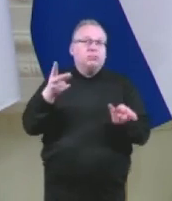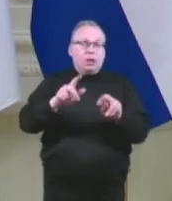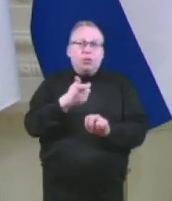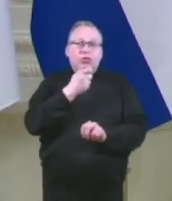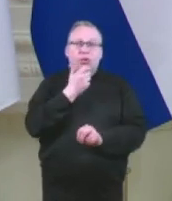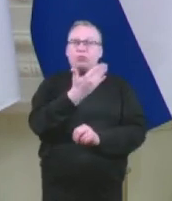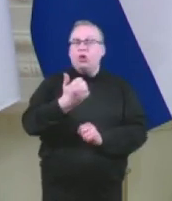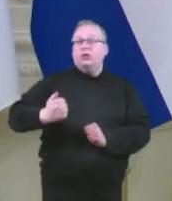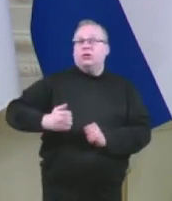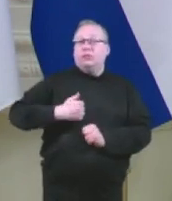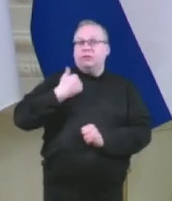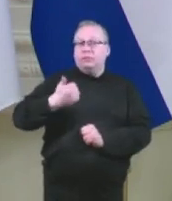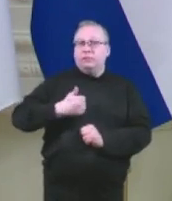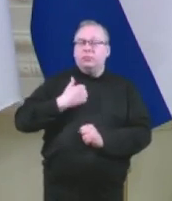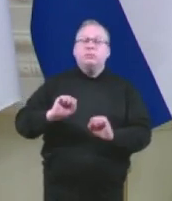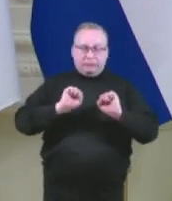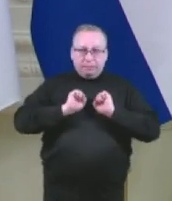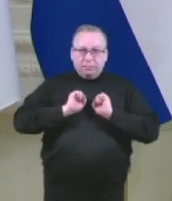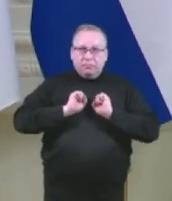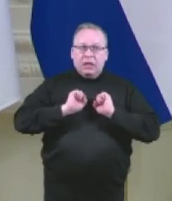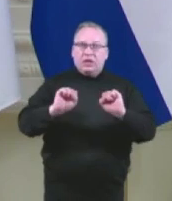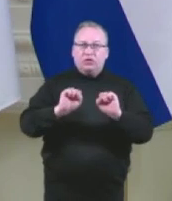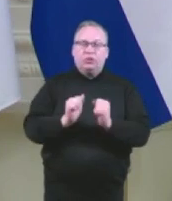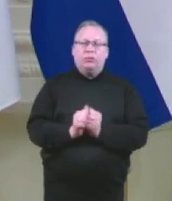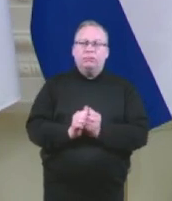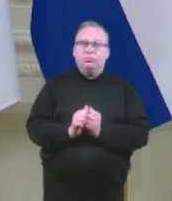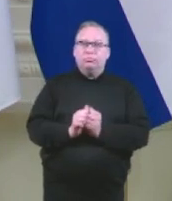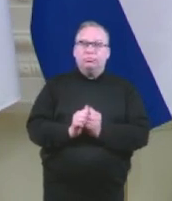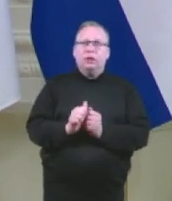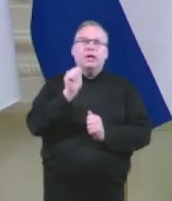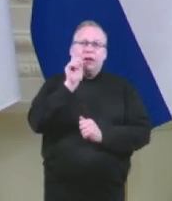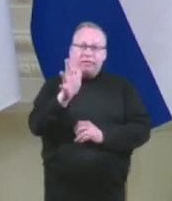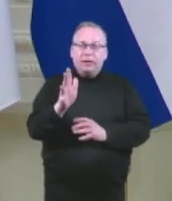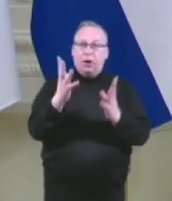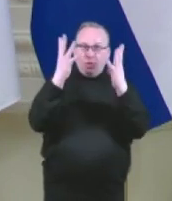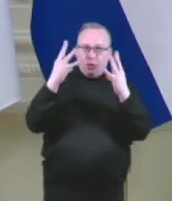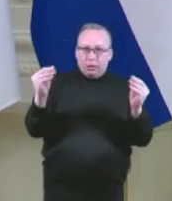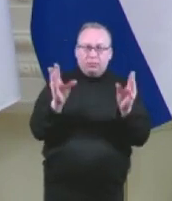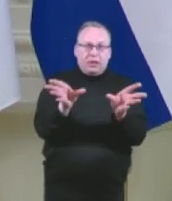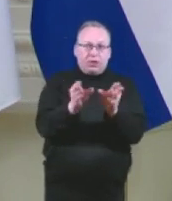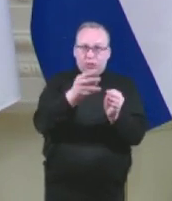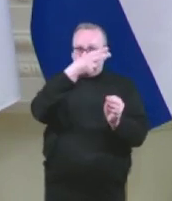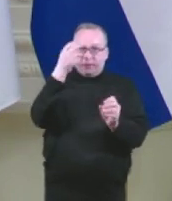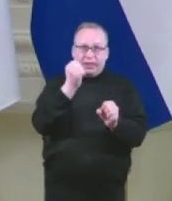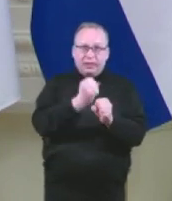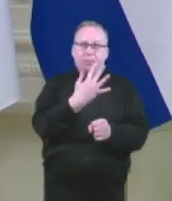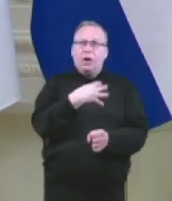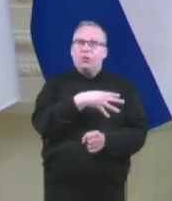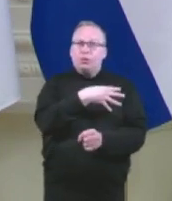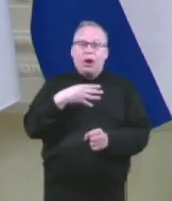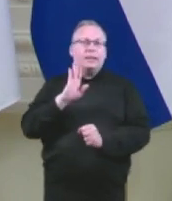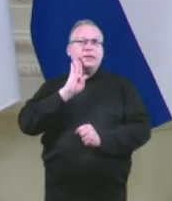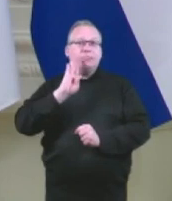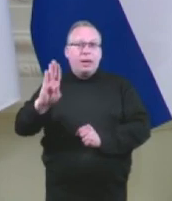jūsų karių ryšto. Ir kiekvieną dieną olandai dirba kartu su lietuviais, kroatais,